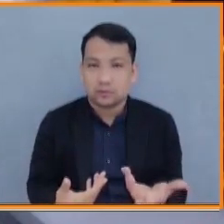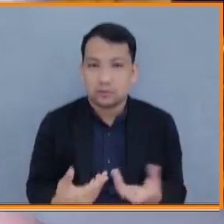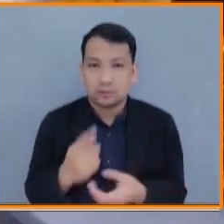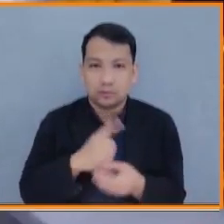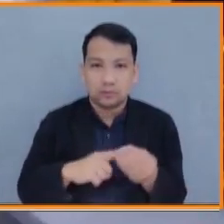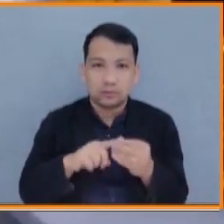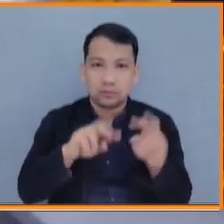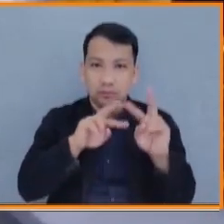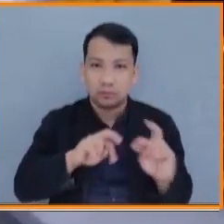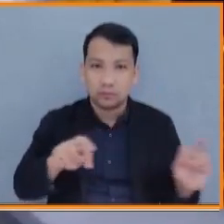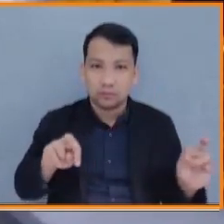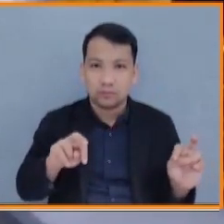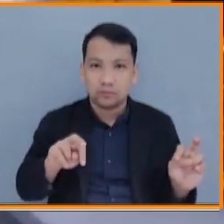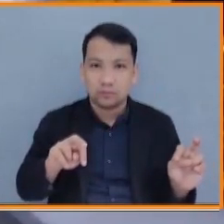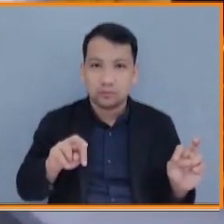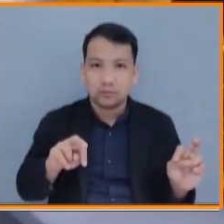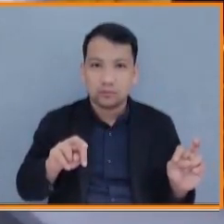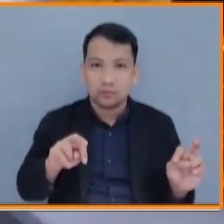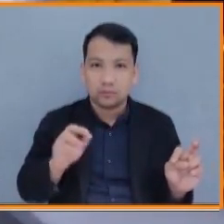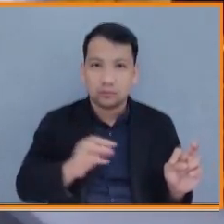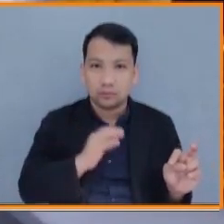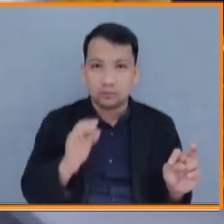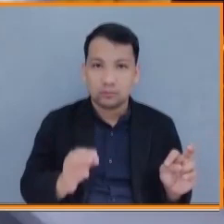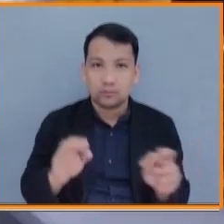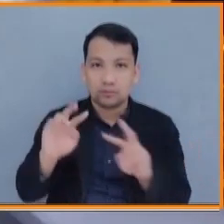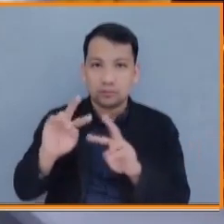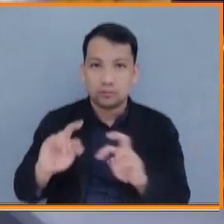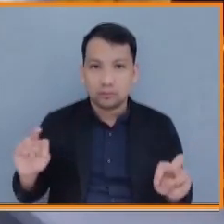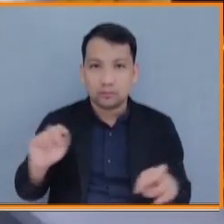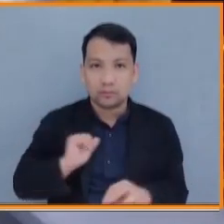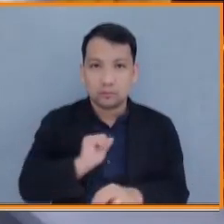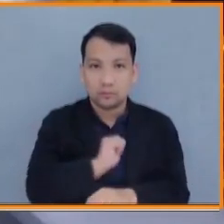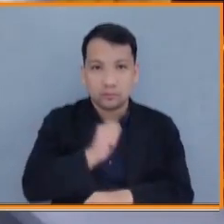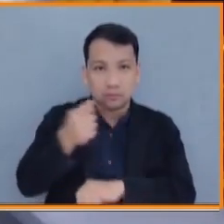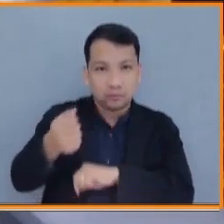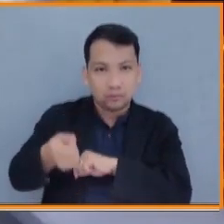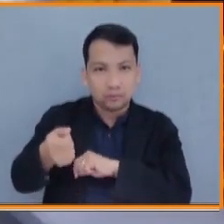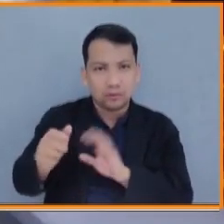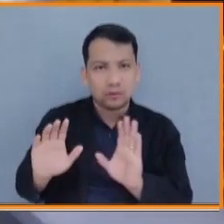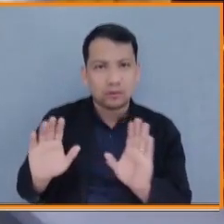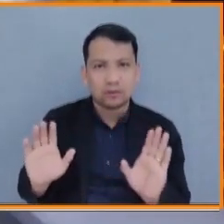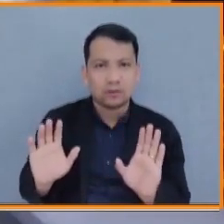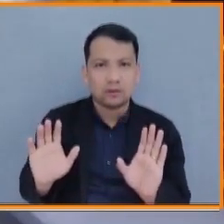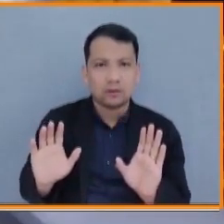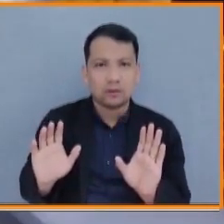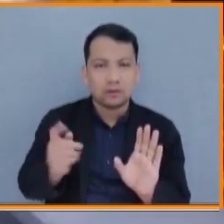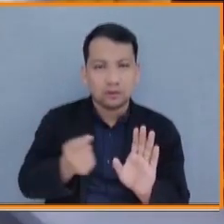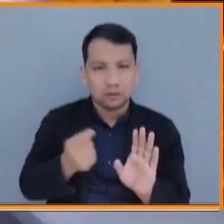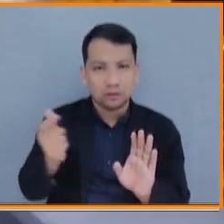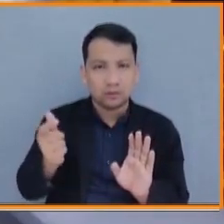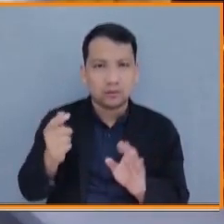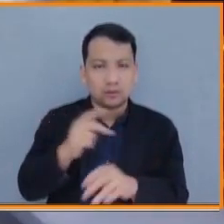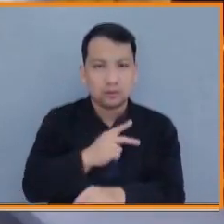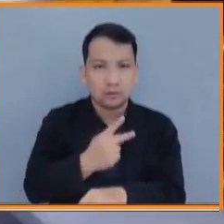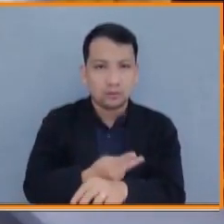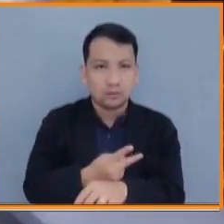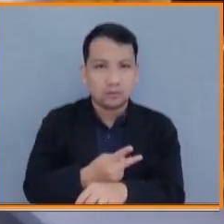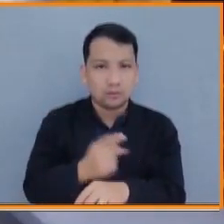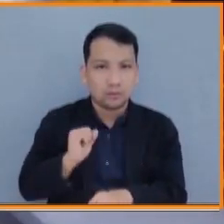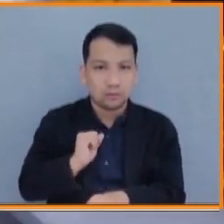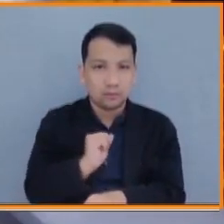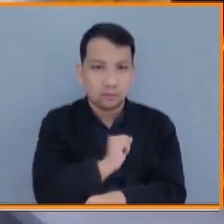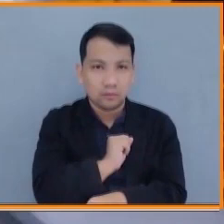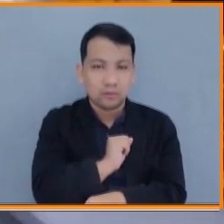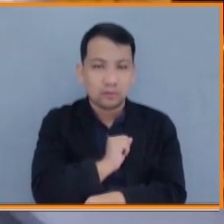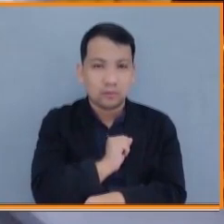ng mismong pormal na pagdinig sa senado Hindi po natin tinatanggalan na kapangyarihan ng senadong magkaroon ng